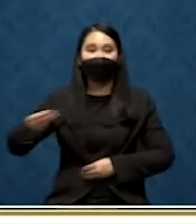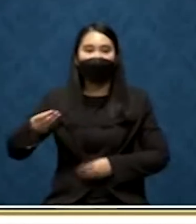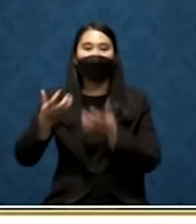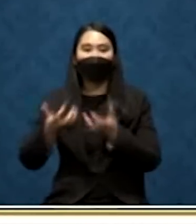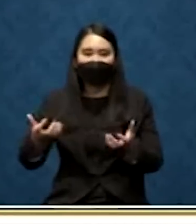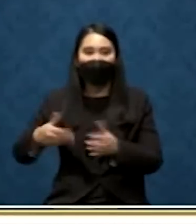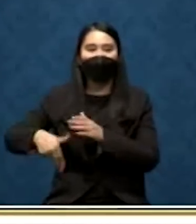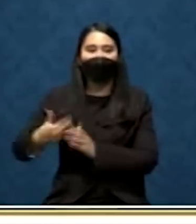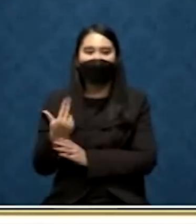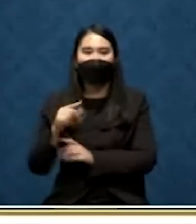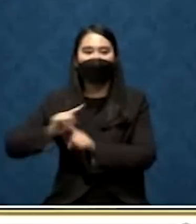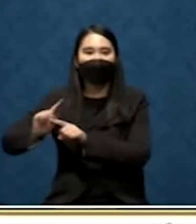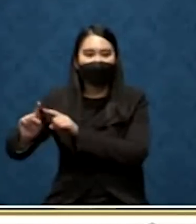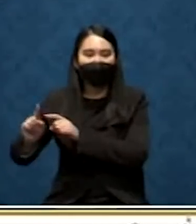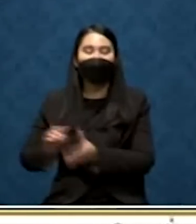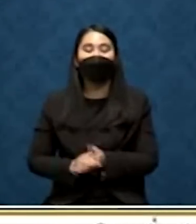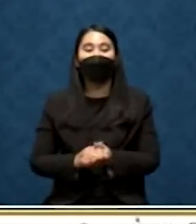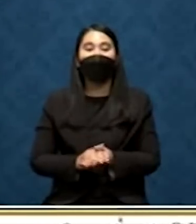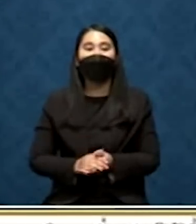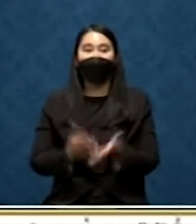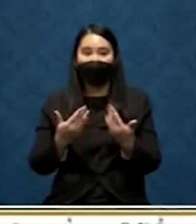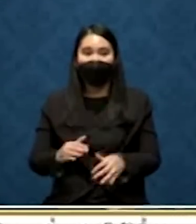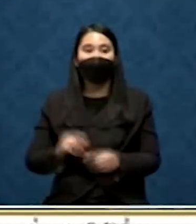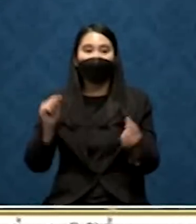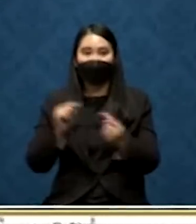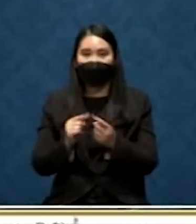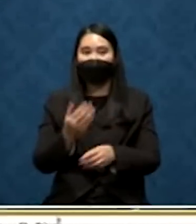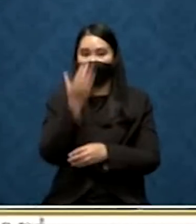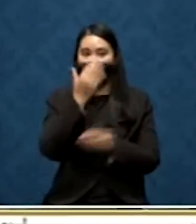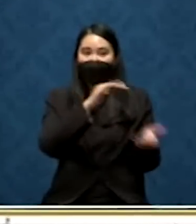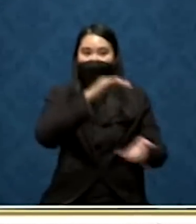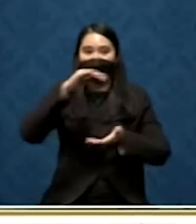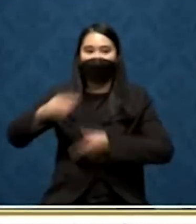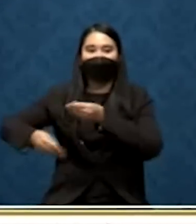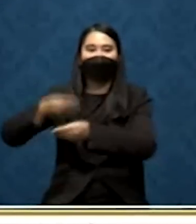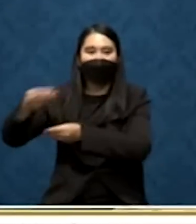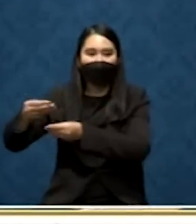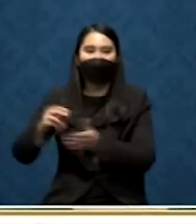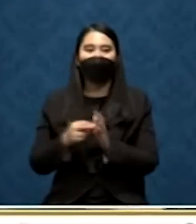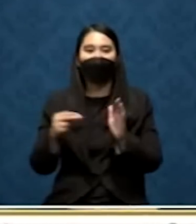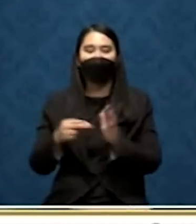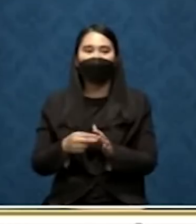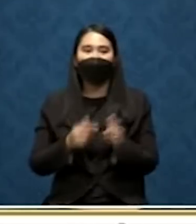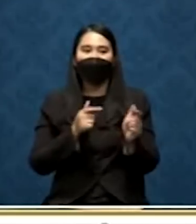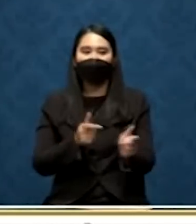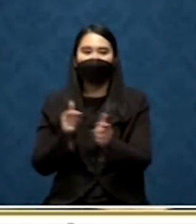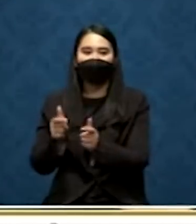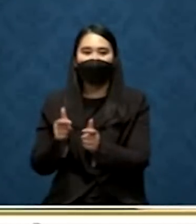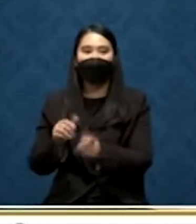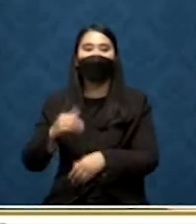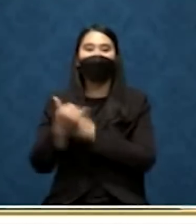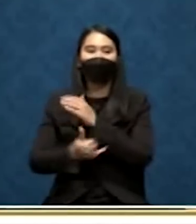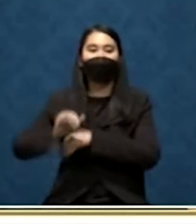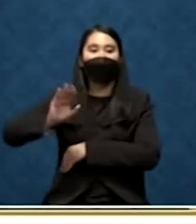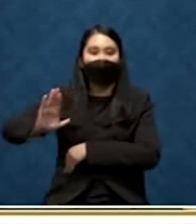วุธให้กับ กองทัพอาวุธททุนม dezภัดเป็ายหน้า นำเข้ามาไปใช้สังหารประชาชนในประเทศตัเอง